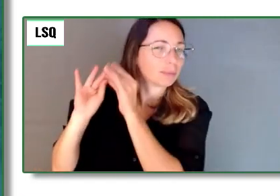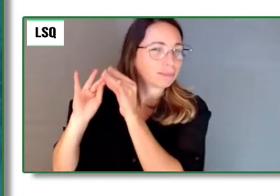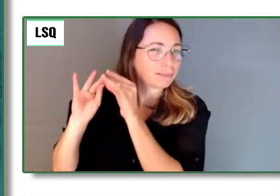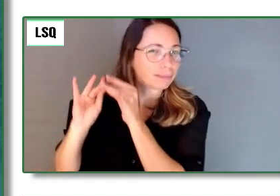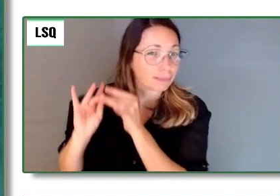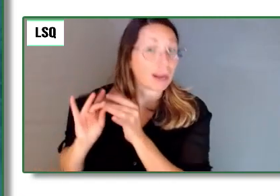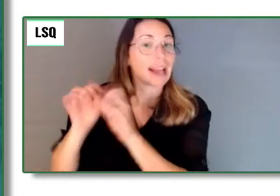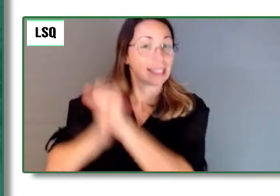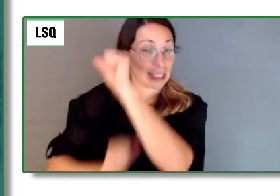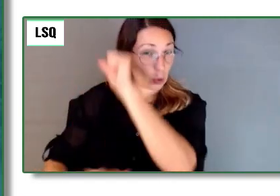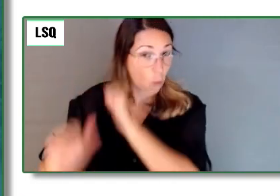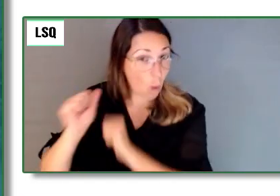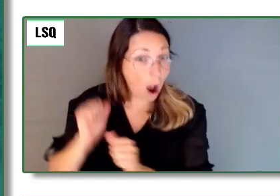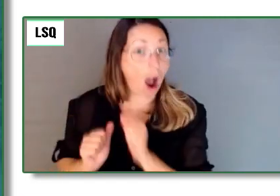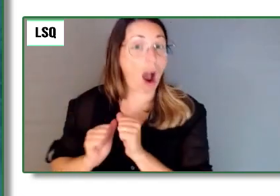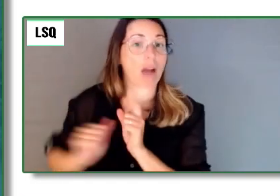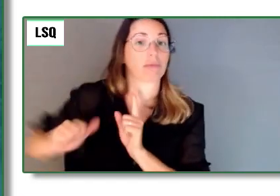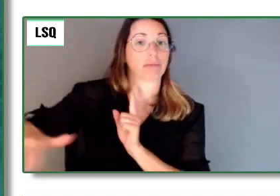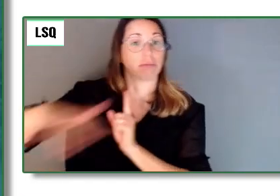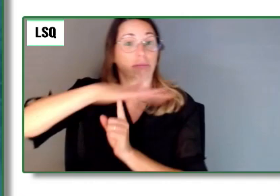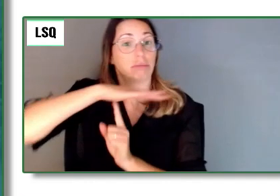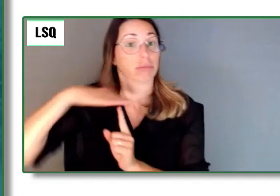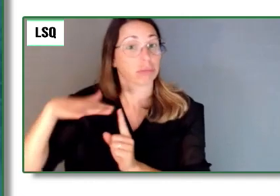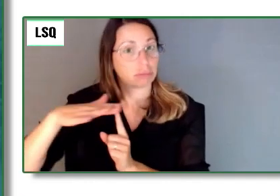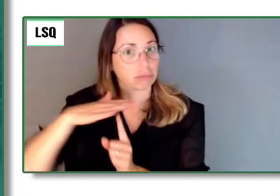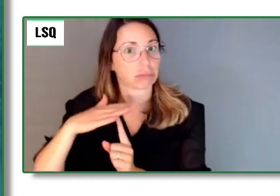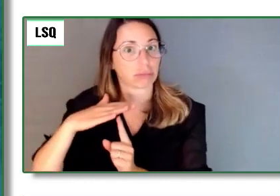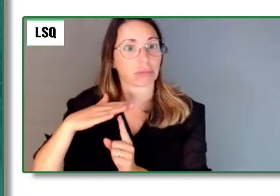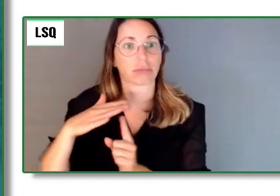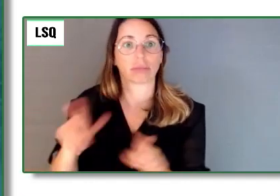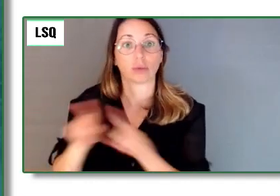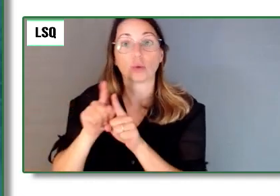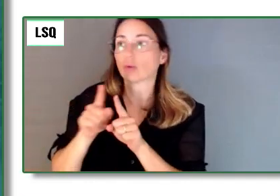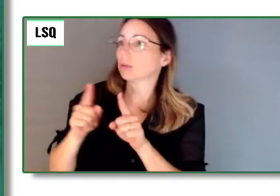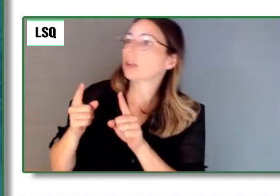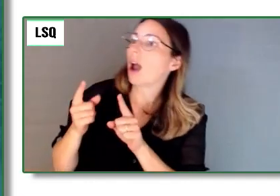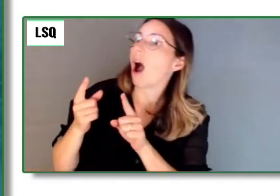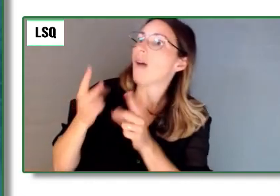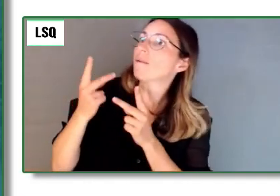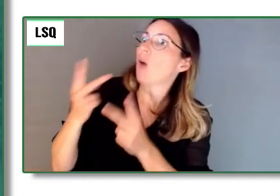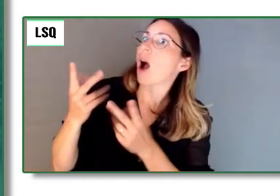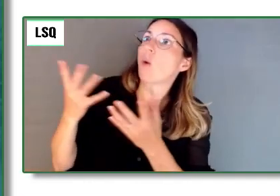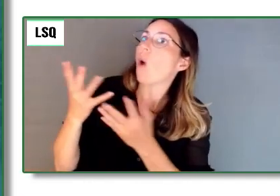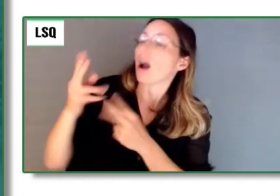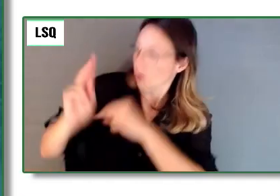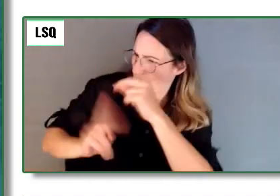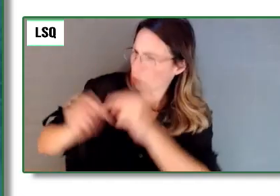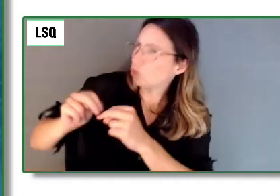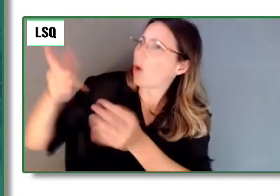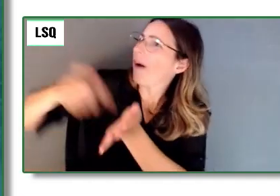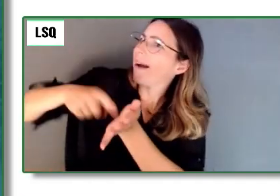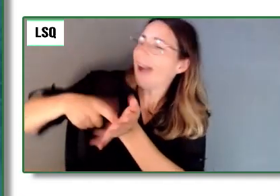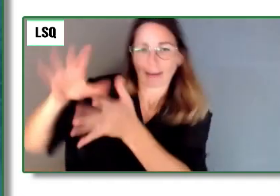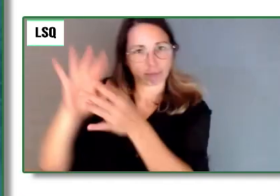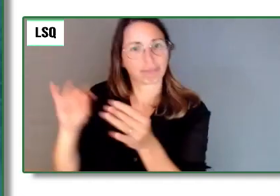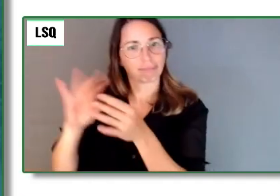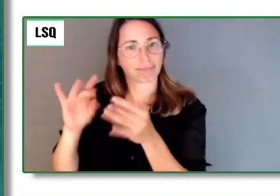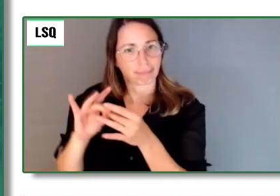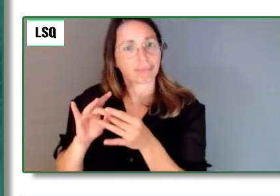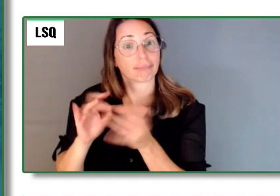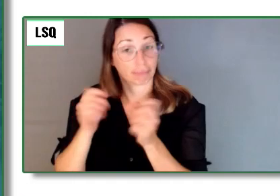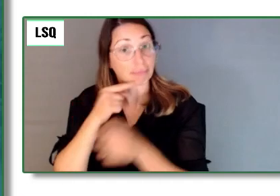peut vraiment être intéressant. Ça peut être un narrateur auprès des personnes avec lesquelles vous êtes. Et également, les